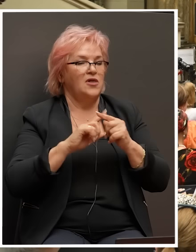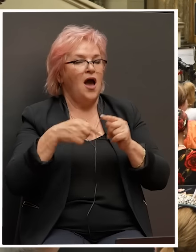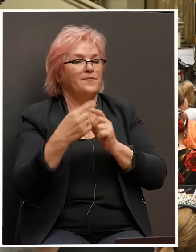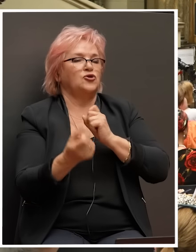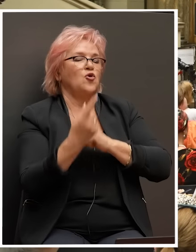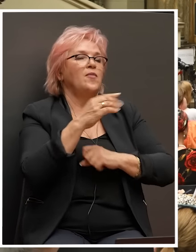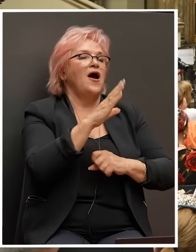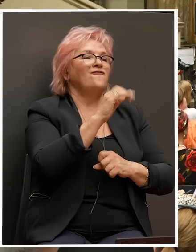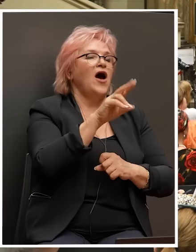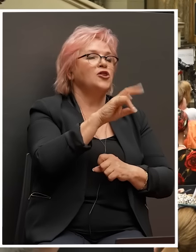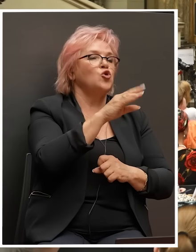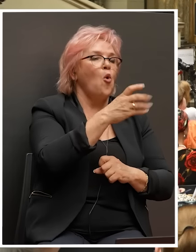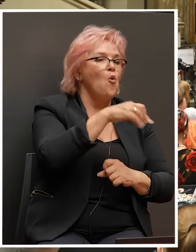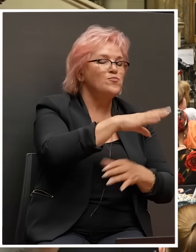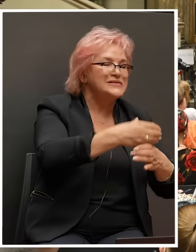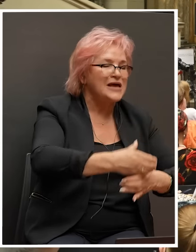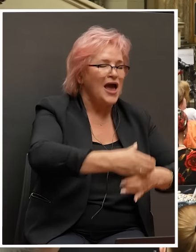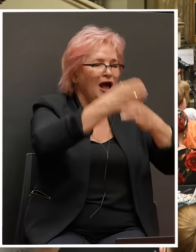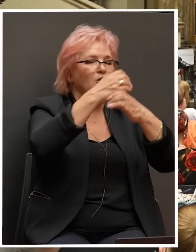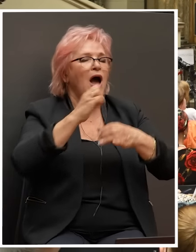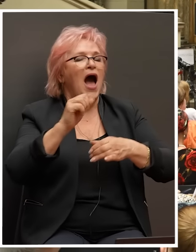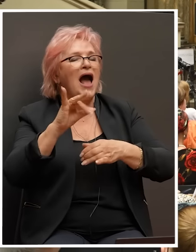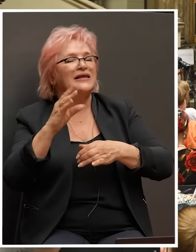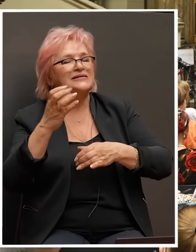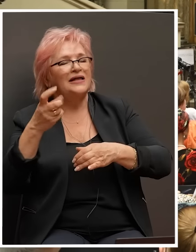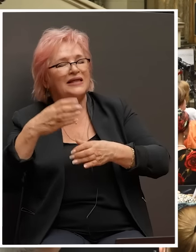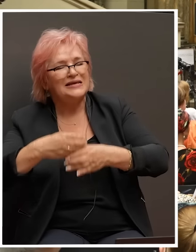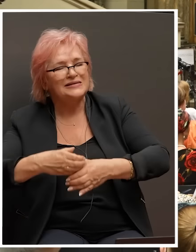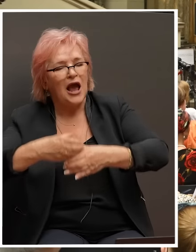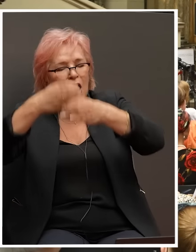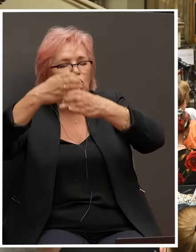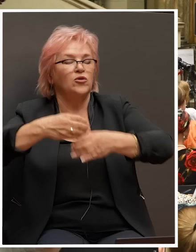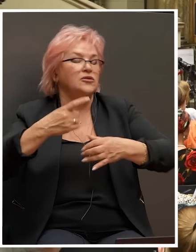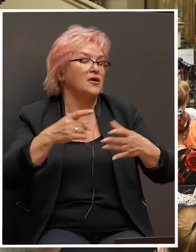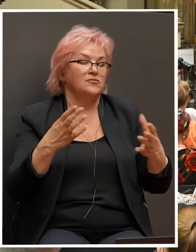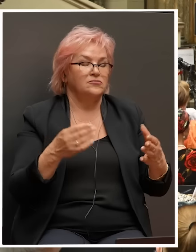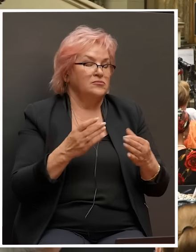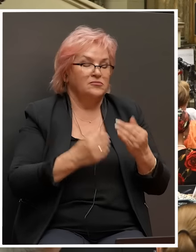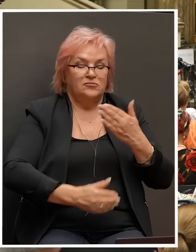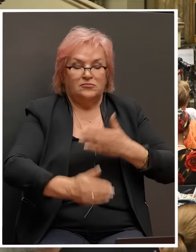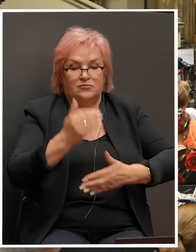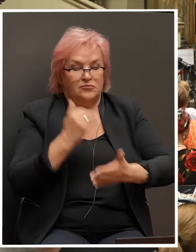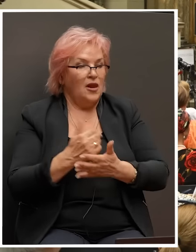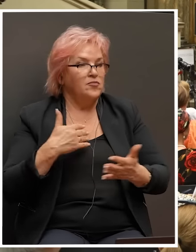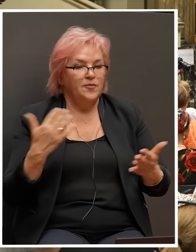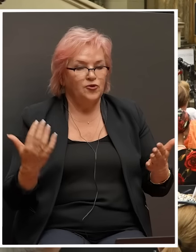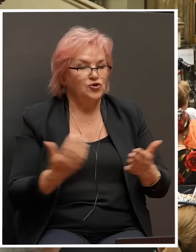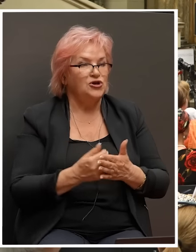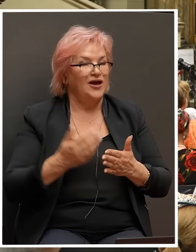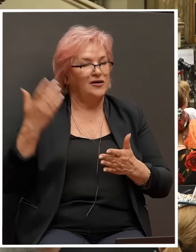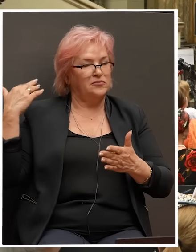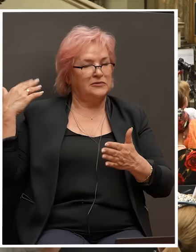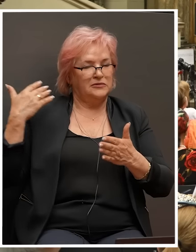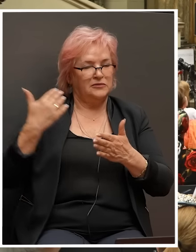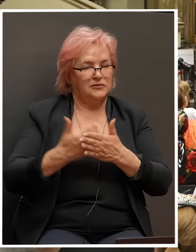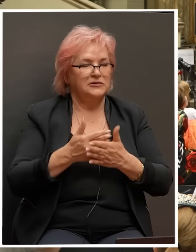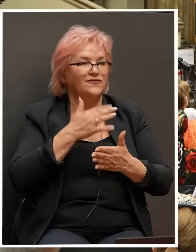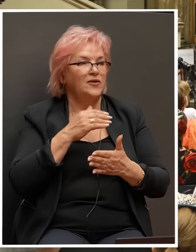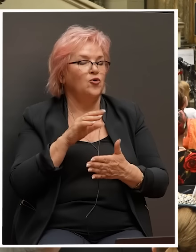появится Ван Домская колонна, Александрийск, ну и так далее, все остальные колонны. То есть на выходе мы с вами получаем, что со времен Леон Батиста